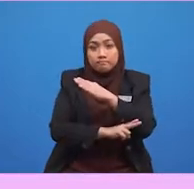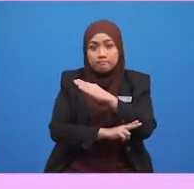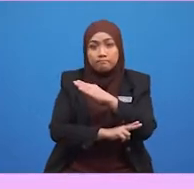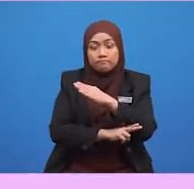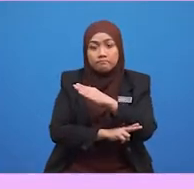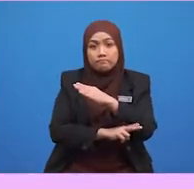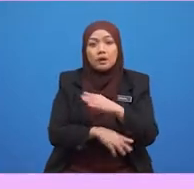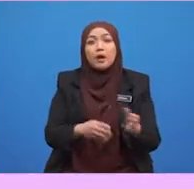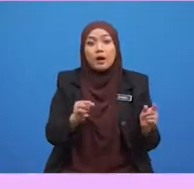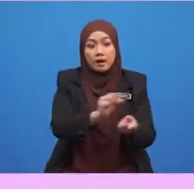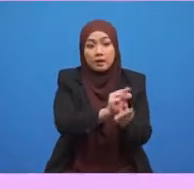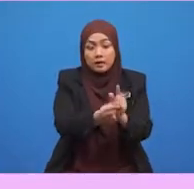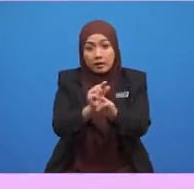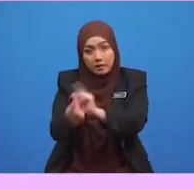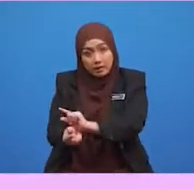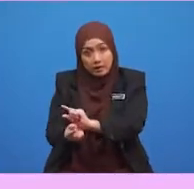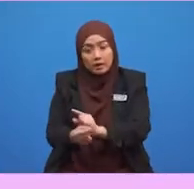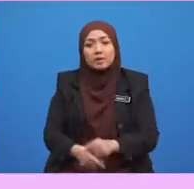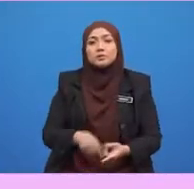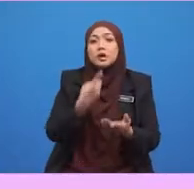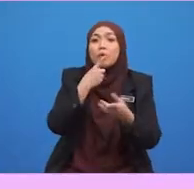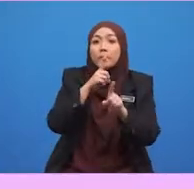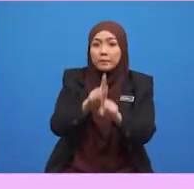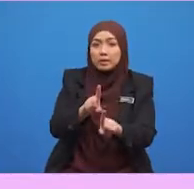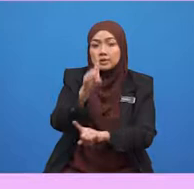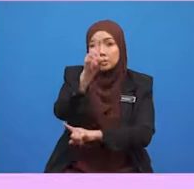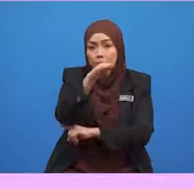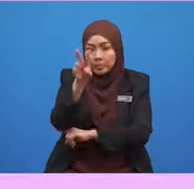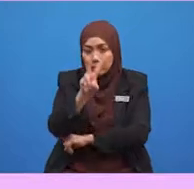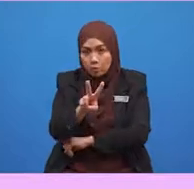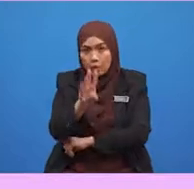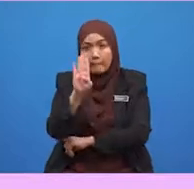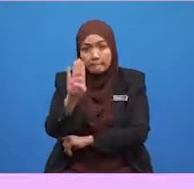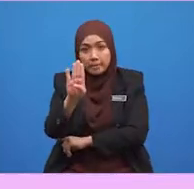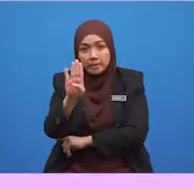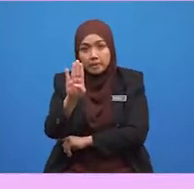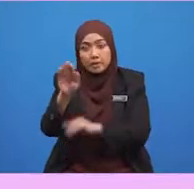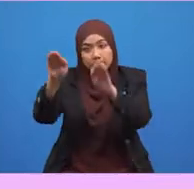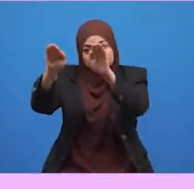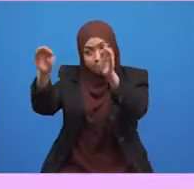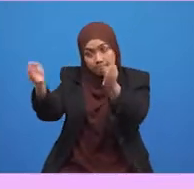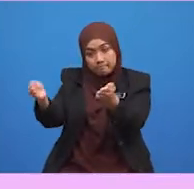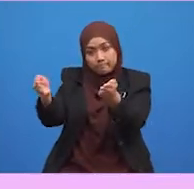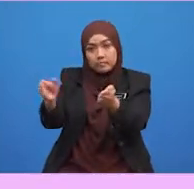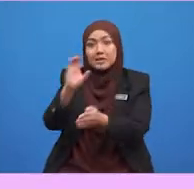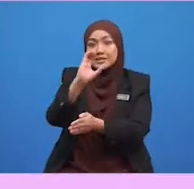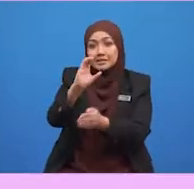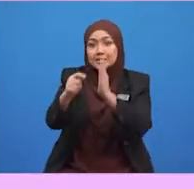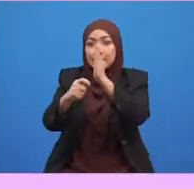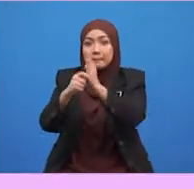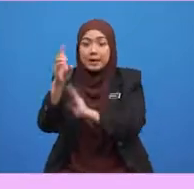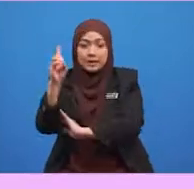agihan, jawapannya sama dengan 1 per 2 B kurungan C tambah